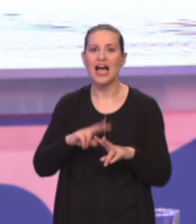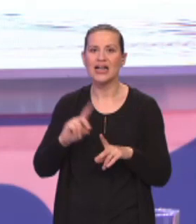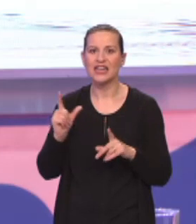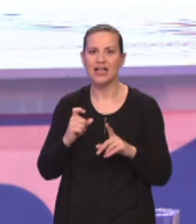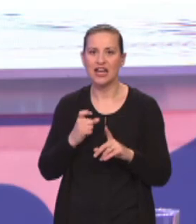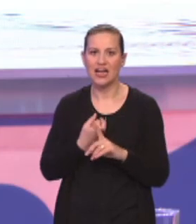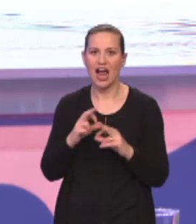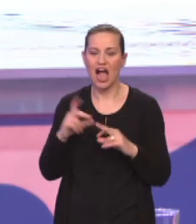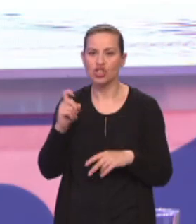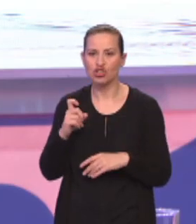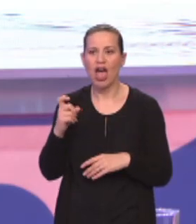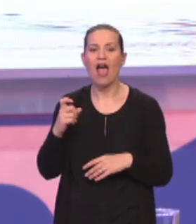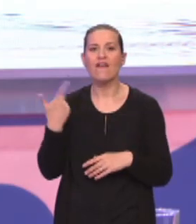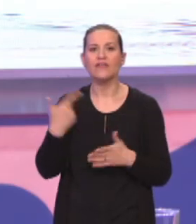reći.